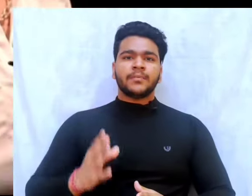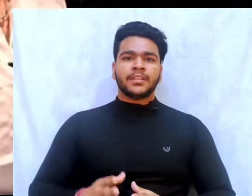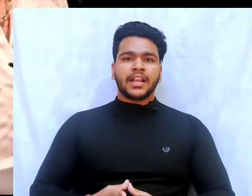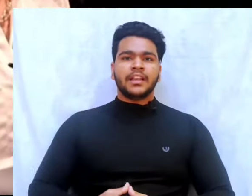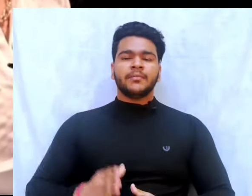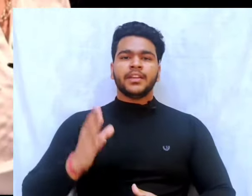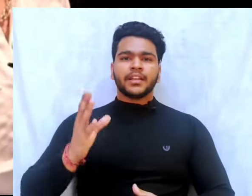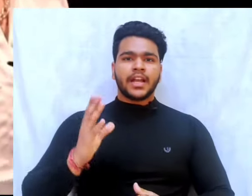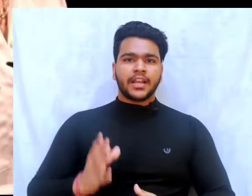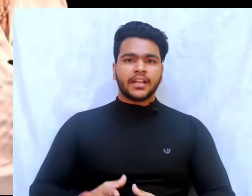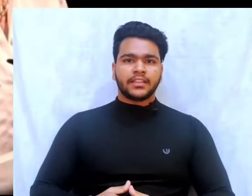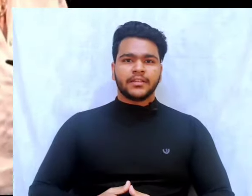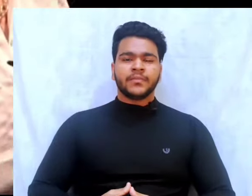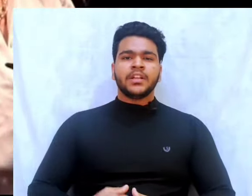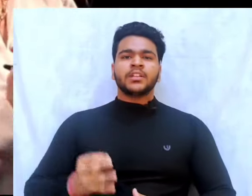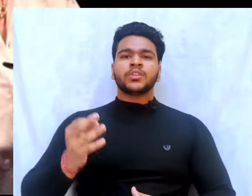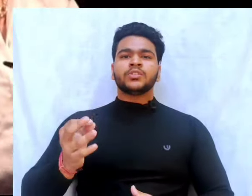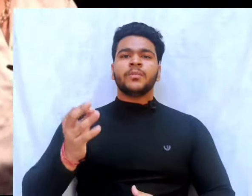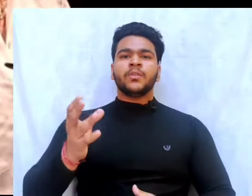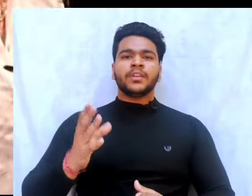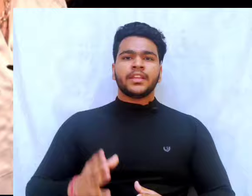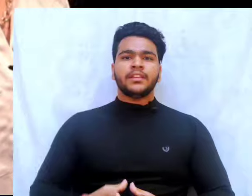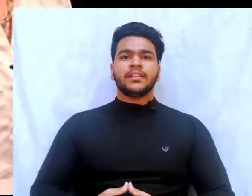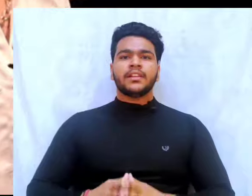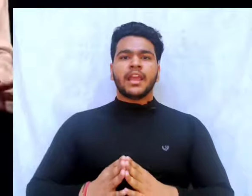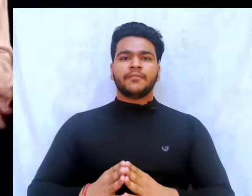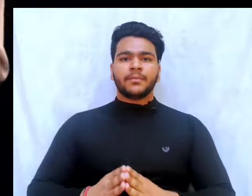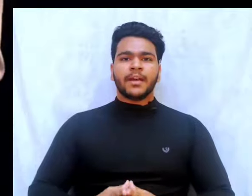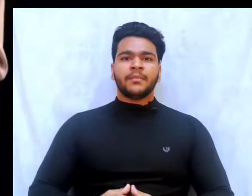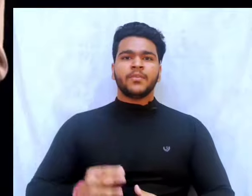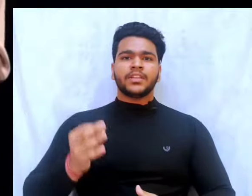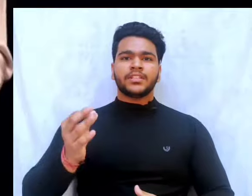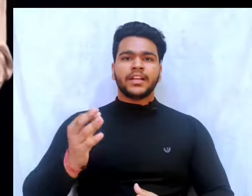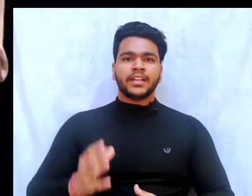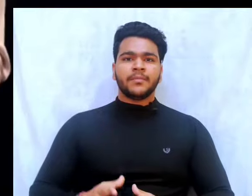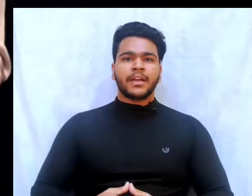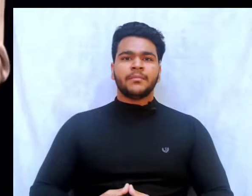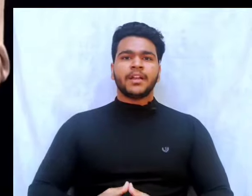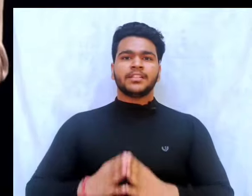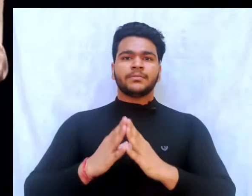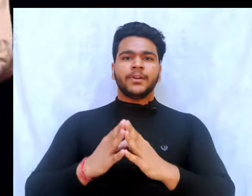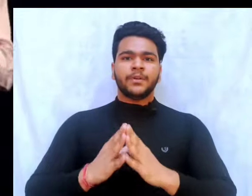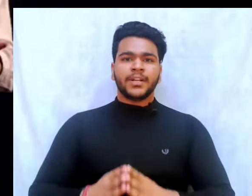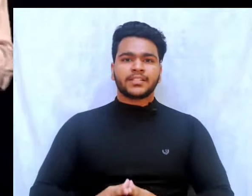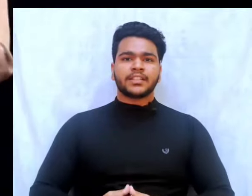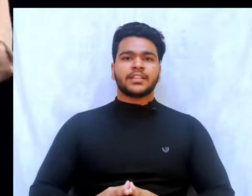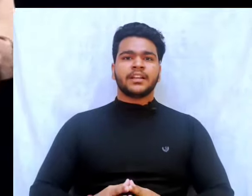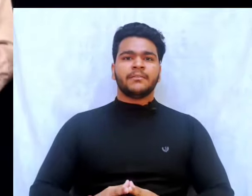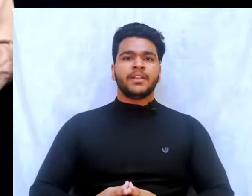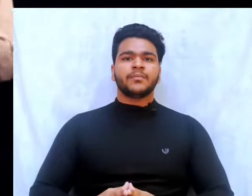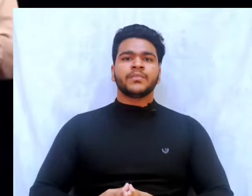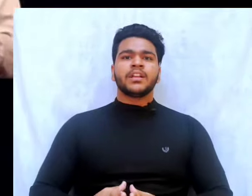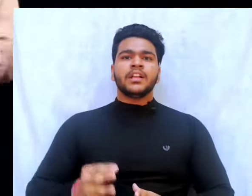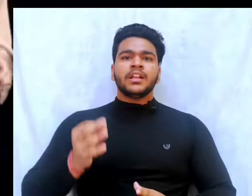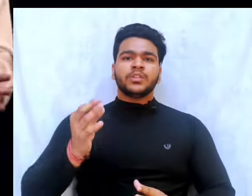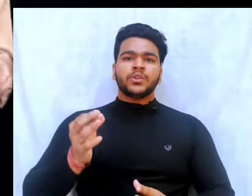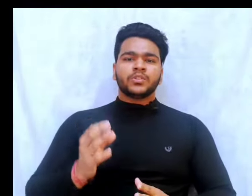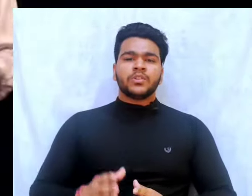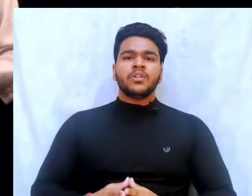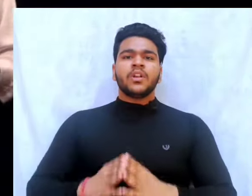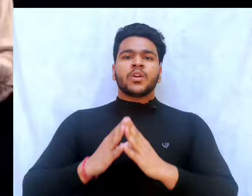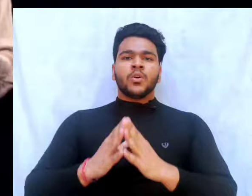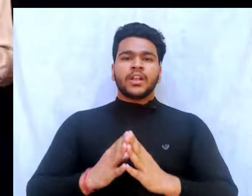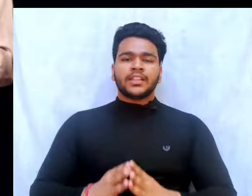रक्षा मंत्रालय में कार्यरत है। दोस्तों मैं उनकी लाइफ के बारे में, उनकी जर्नी के बारे में आज इस वीडियो में डिस्कस करने वाला हूँ।